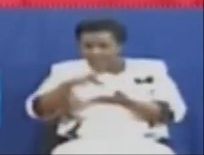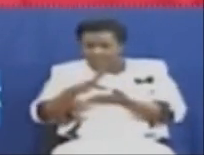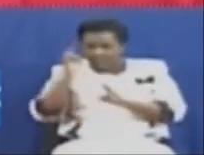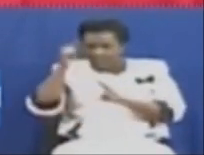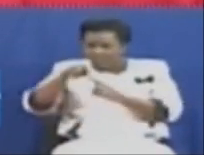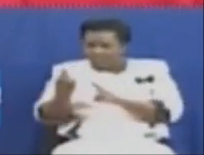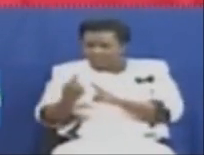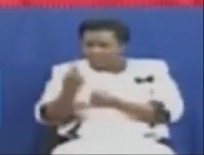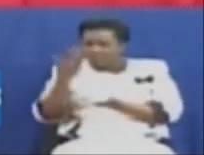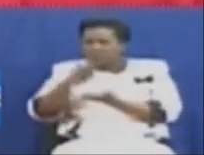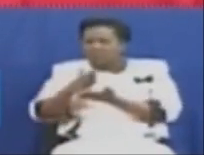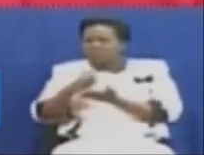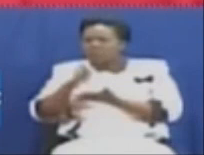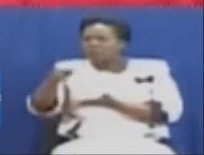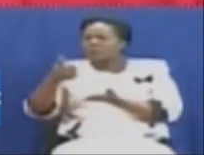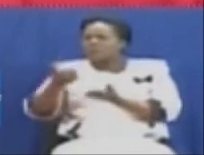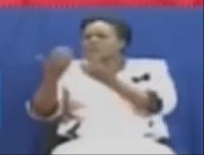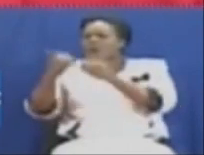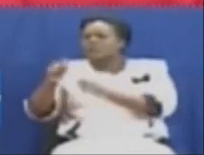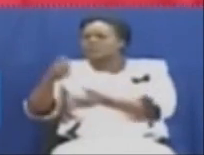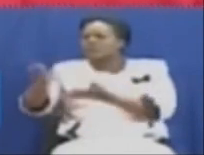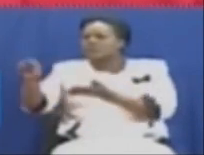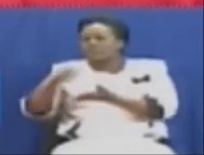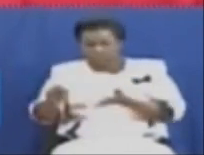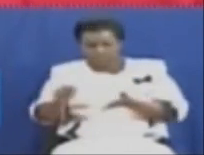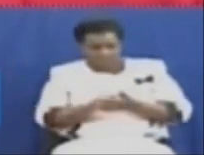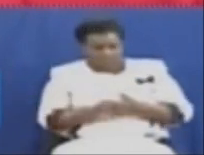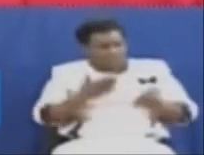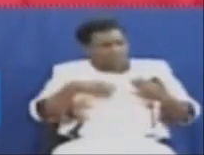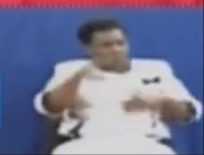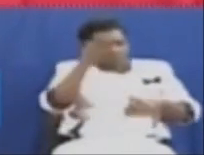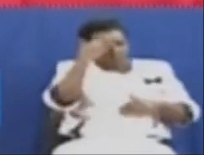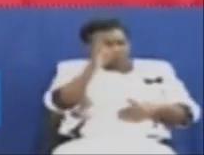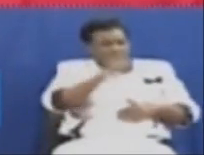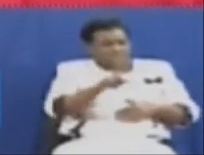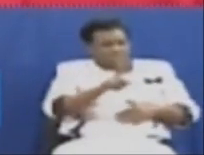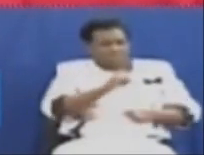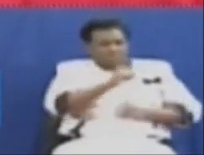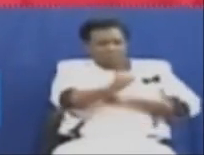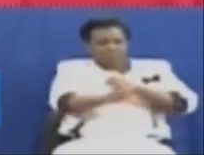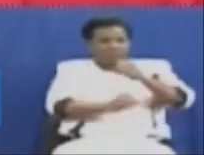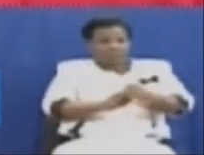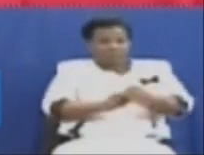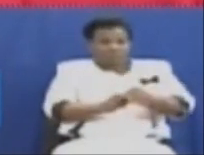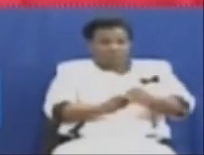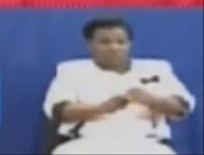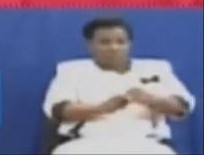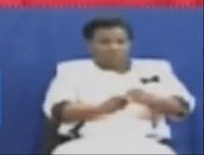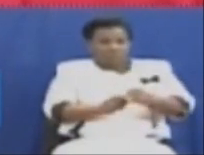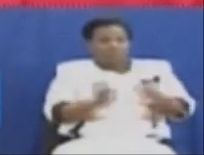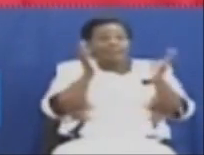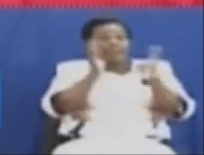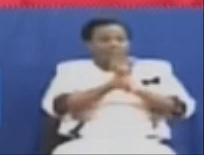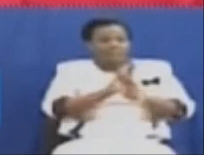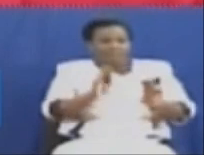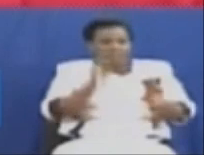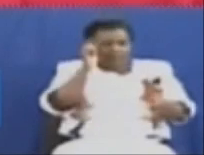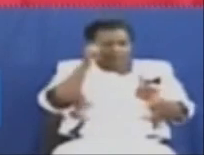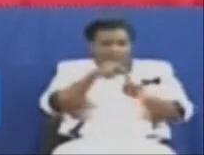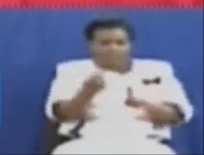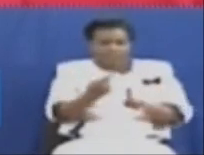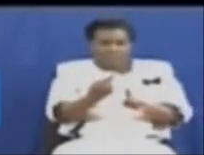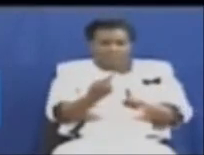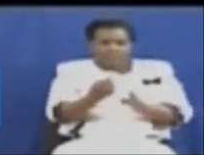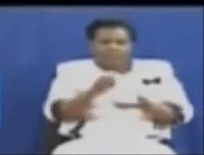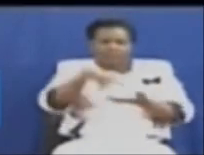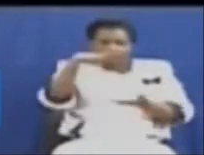Naomba nifahamu Mheshimiwa Waziri Mkuu, ni lini mchakato wa EWURA utakamilika ili hizi bili zishuke, kwa sababu wananchi wengi